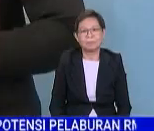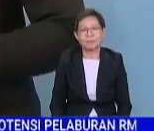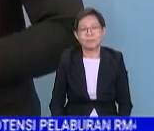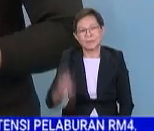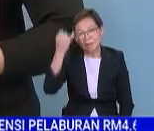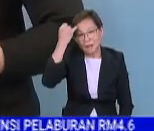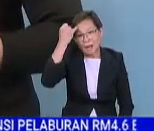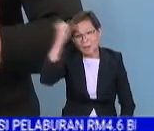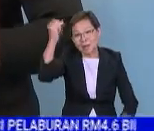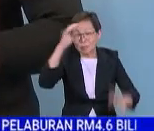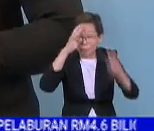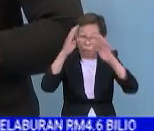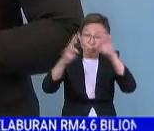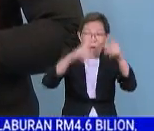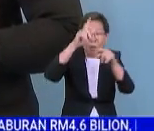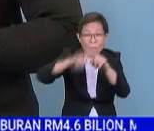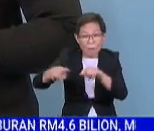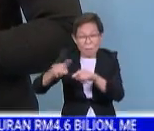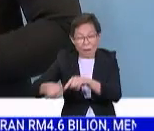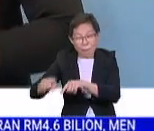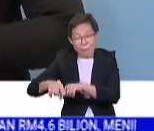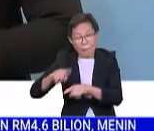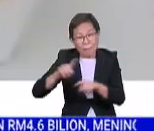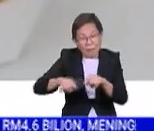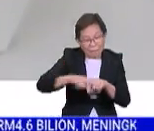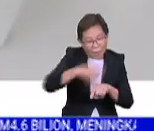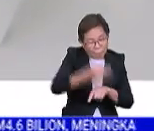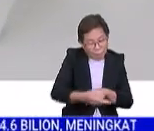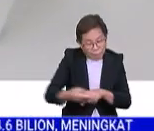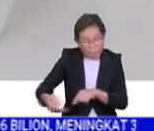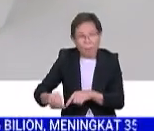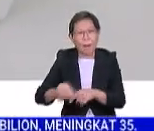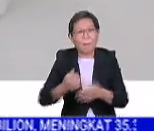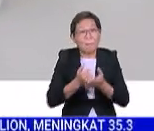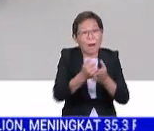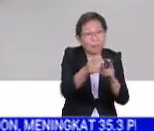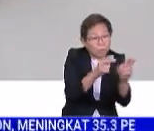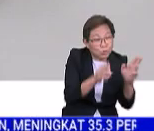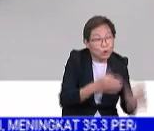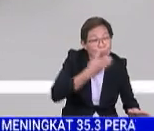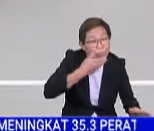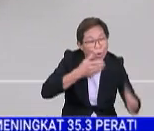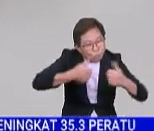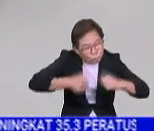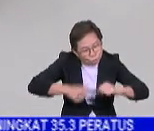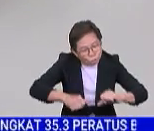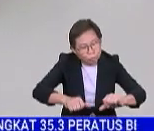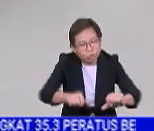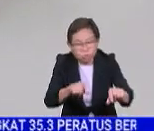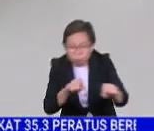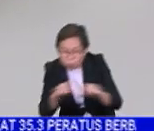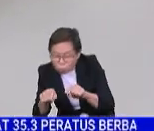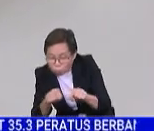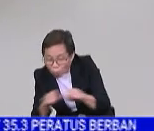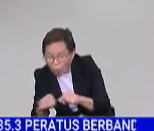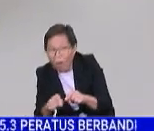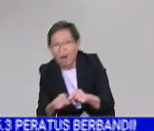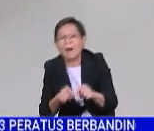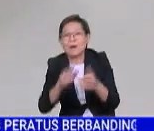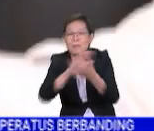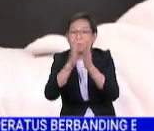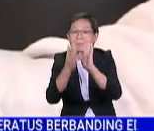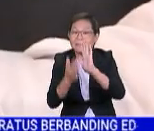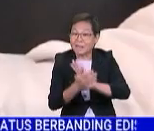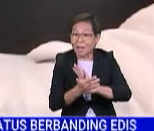Idea kreatif dalam mempelbagaikan produk juga membantu usahawan muda ini untuk terus kekal bersaing, seterusnya